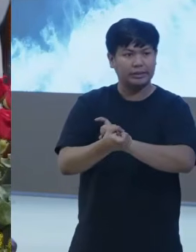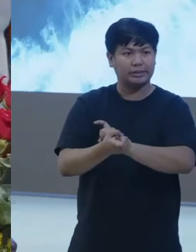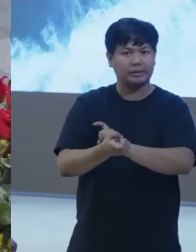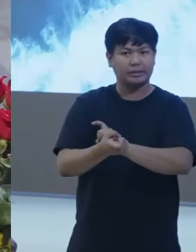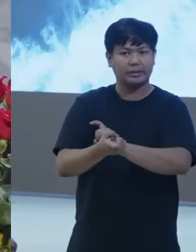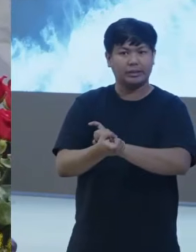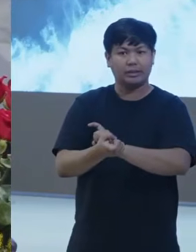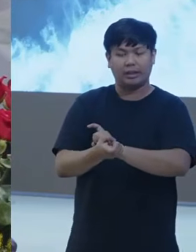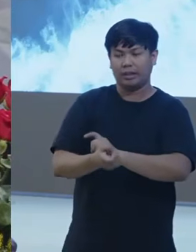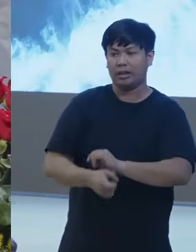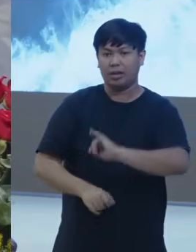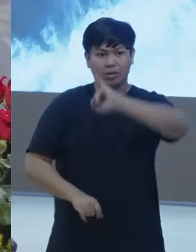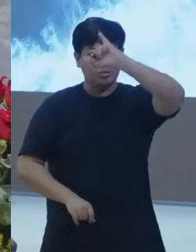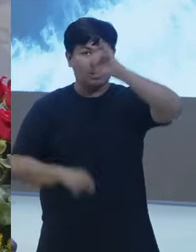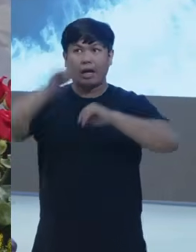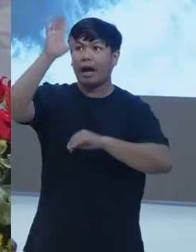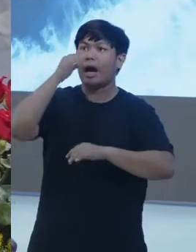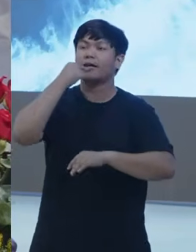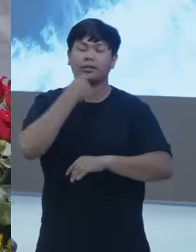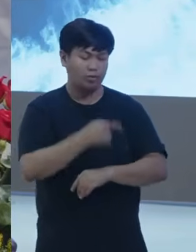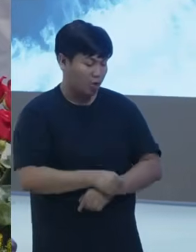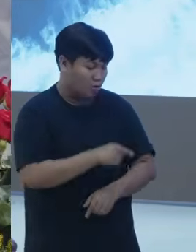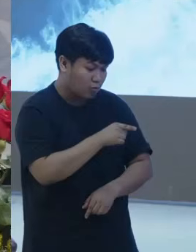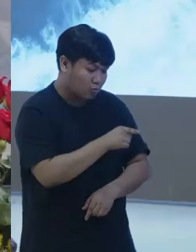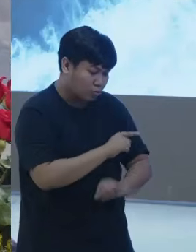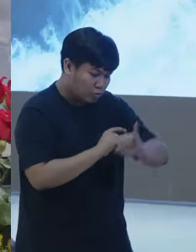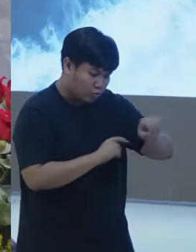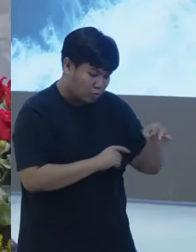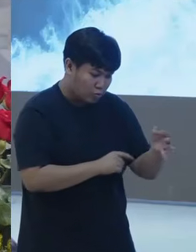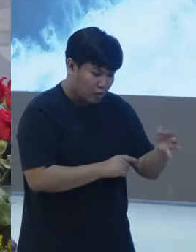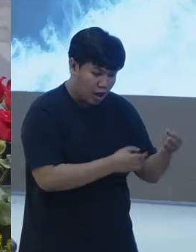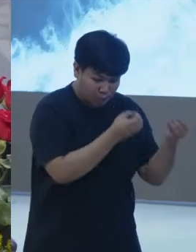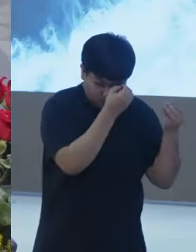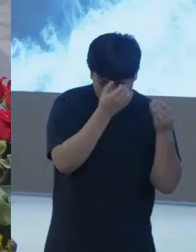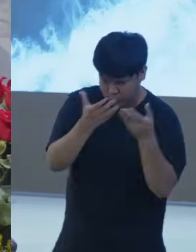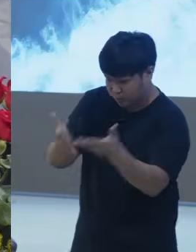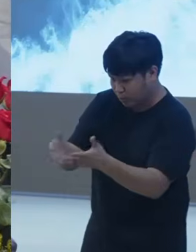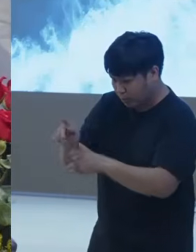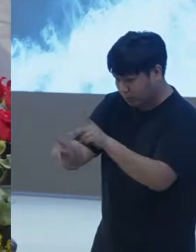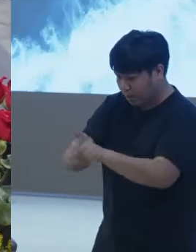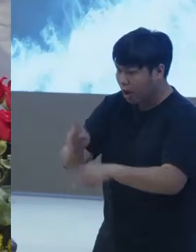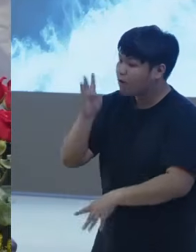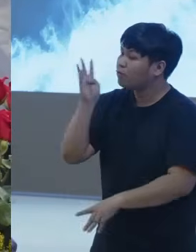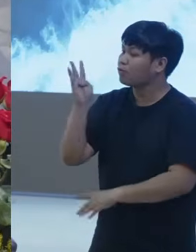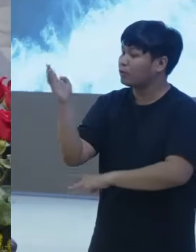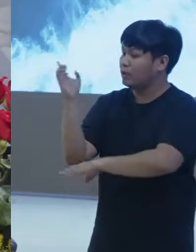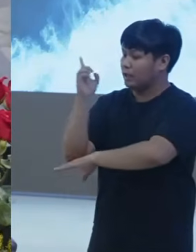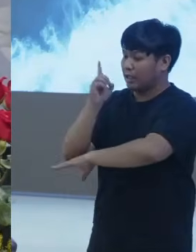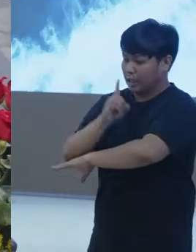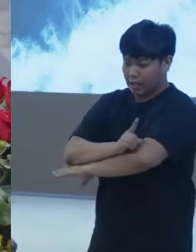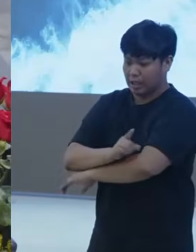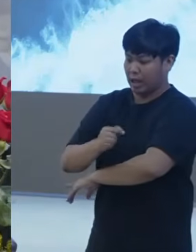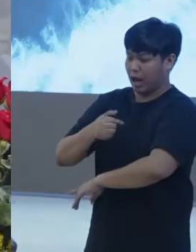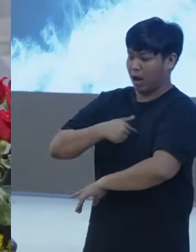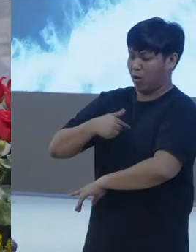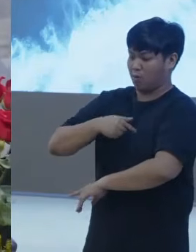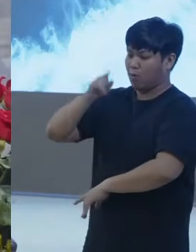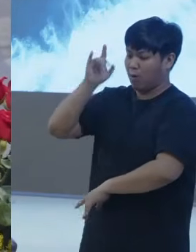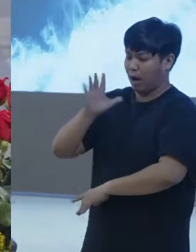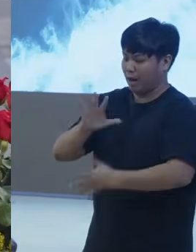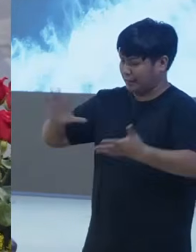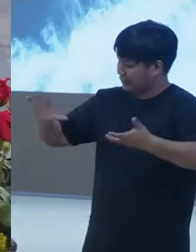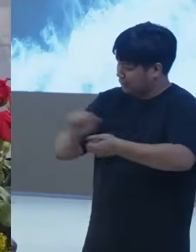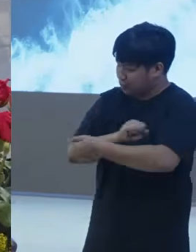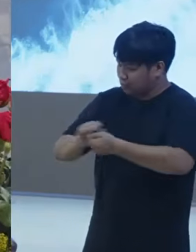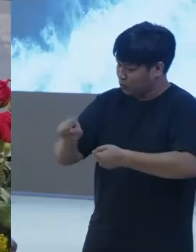kanya. Sabi ng Diyos kay Jonah, itong sasabihin mo sa mga taga-Nineveh, "Yet 40 days, and